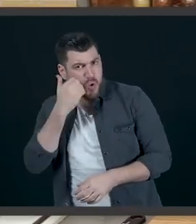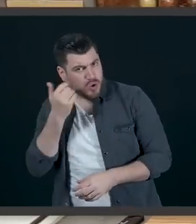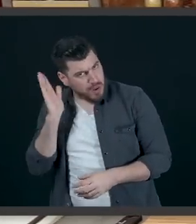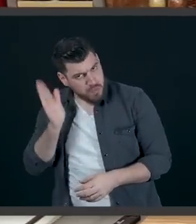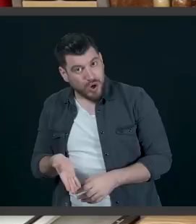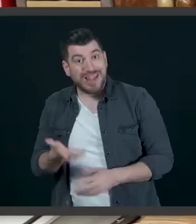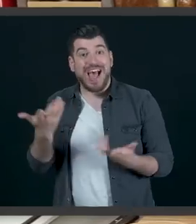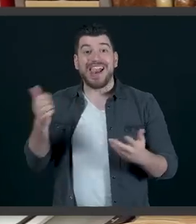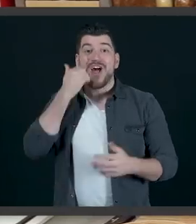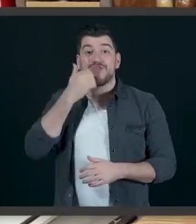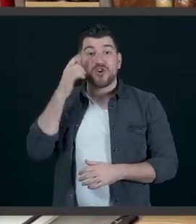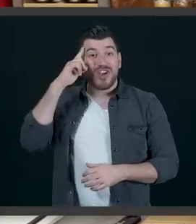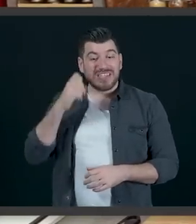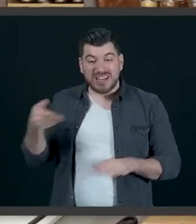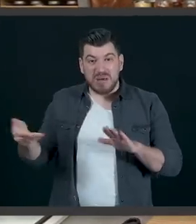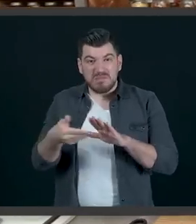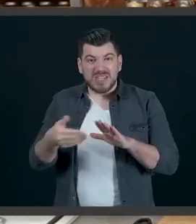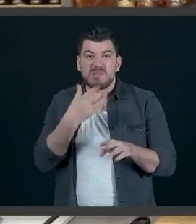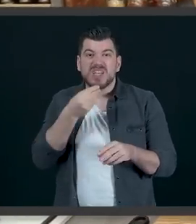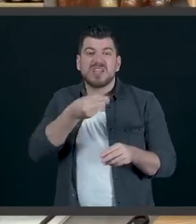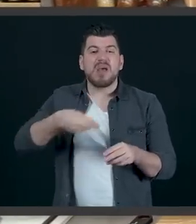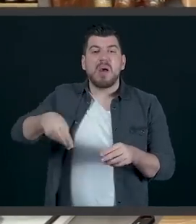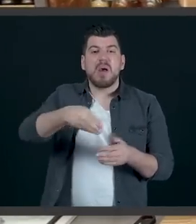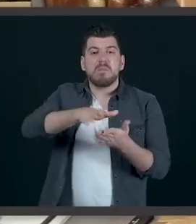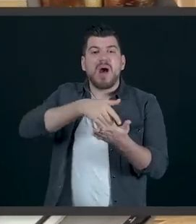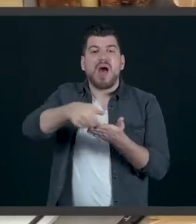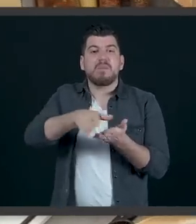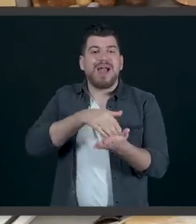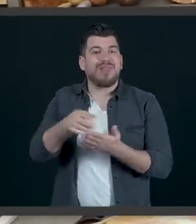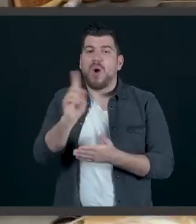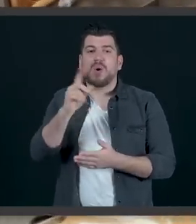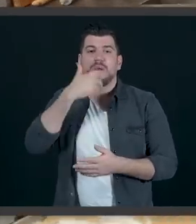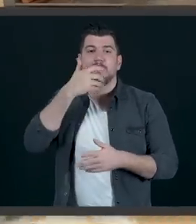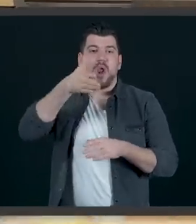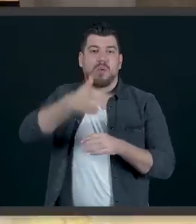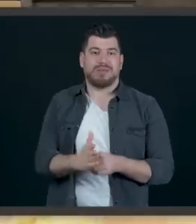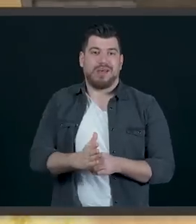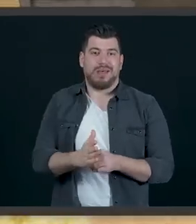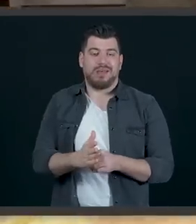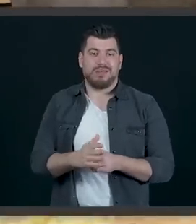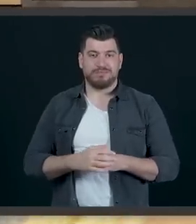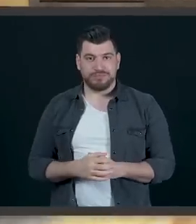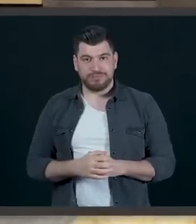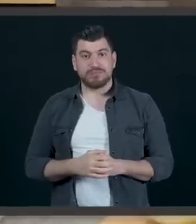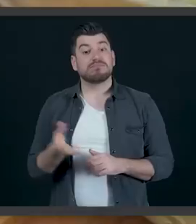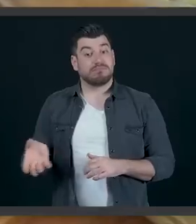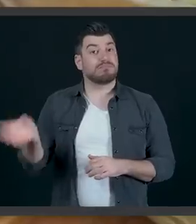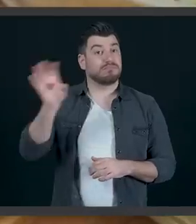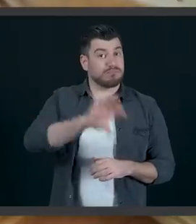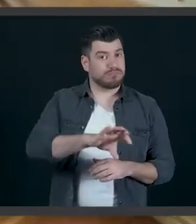Δεν με πειράζει, αλλά αν βάλετε κόκκινα, ξέρετε μέσα θα θυμίζει περισσότερο μαρμελάδα παρά μιλόπιτα. Ρίχνω όλα τα υπόλοιπα υλικά, τη